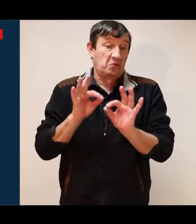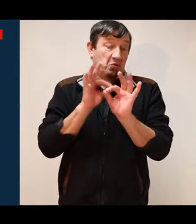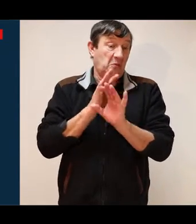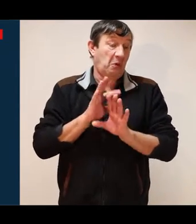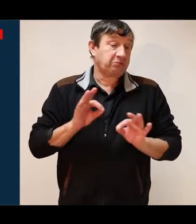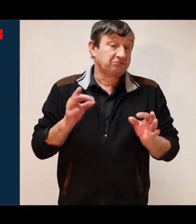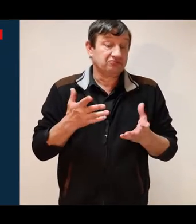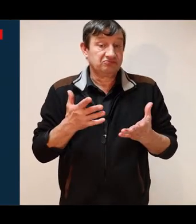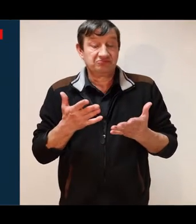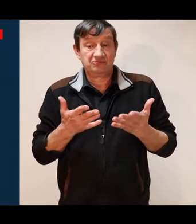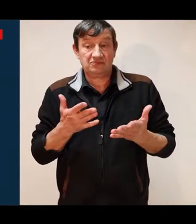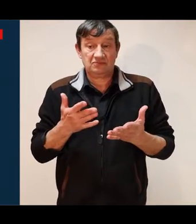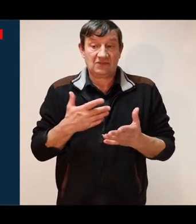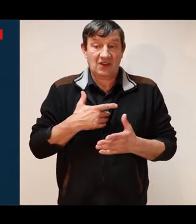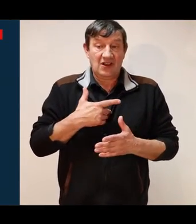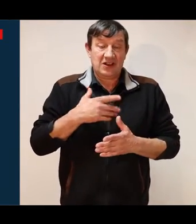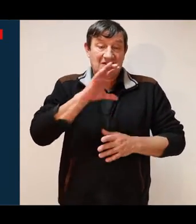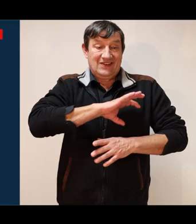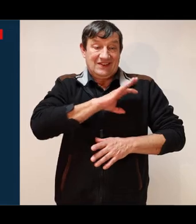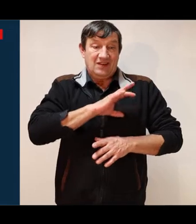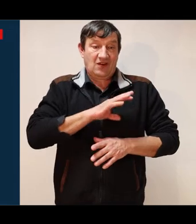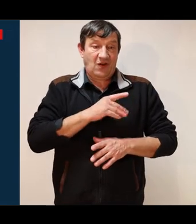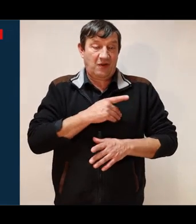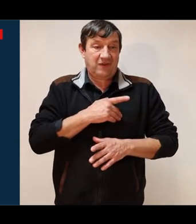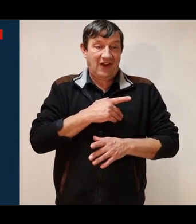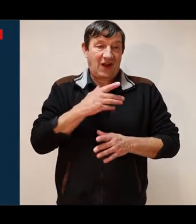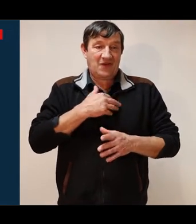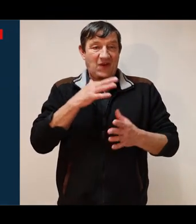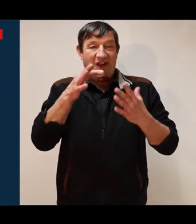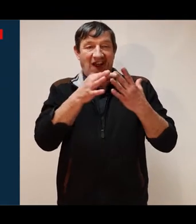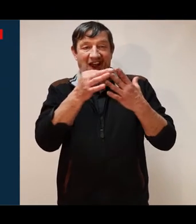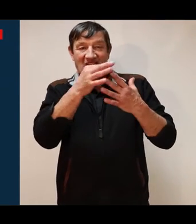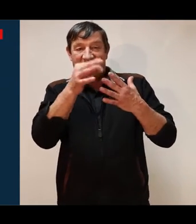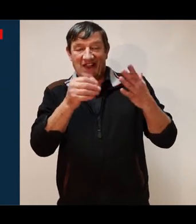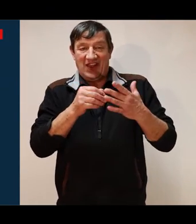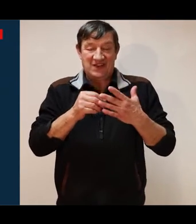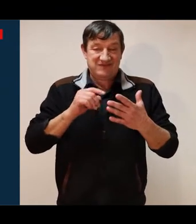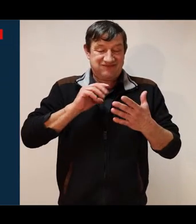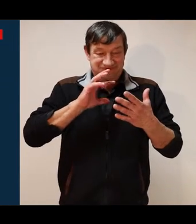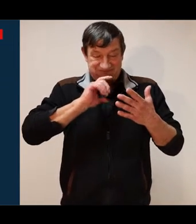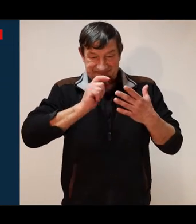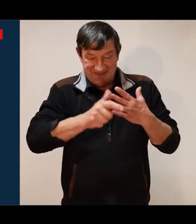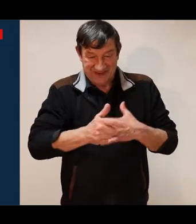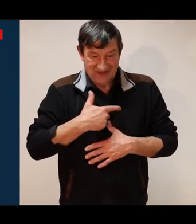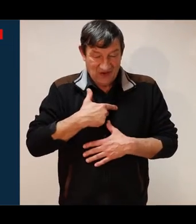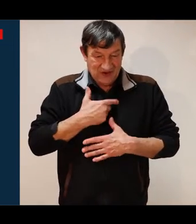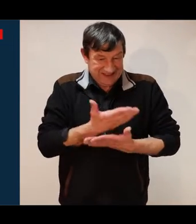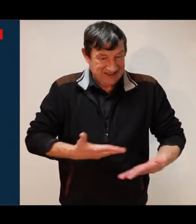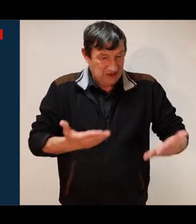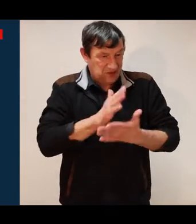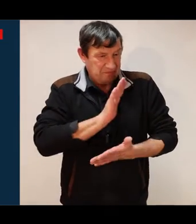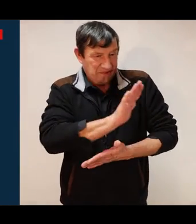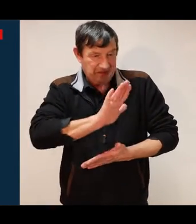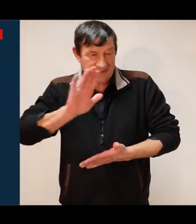dire, asymptomatique. Je vais vous essayer de vous faire un inventaire à la Prévert pour que vous puissiez voir si l'une ou l'autre de